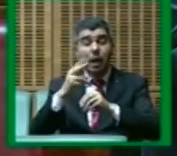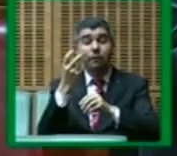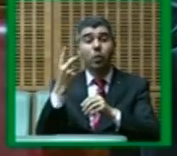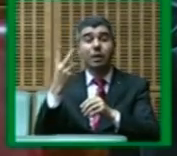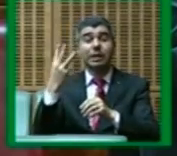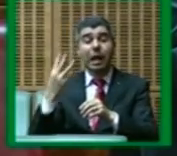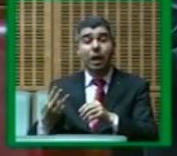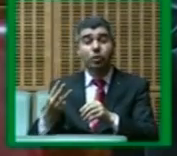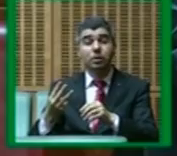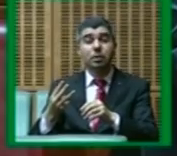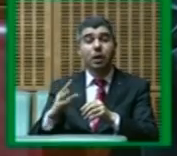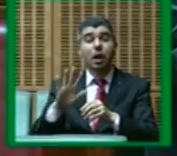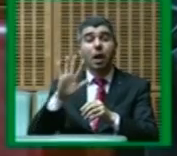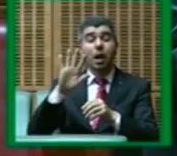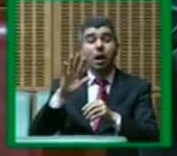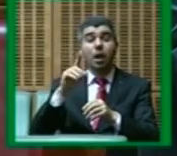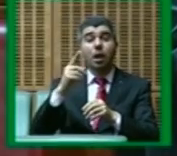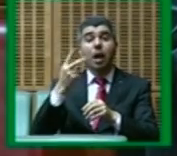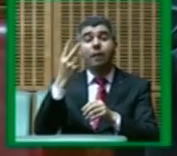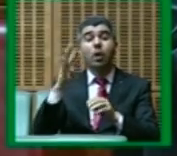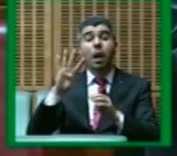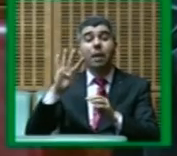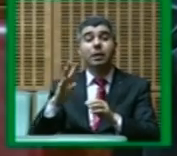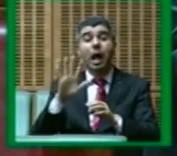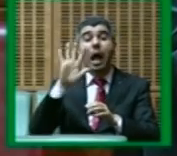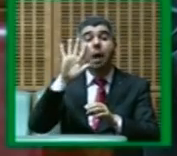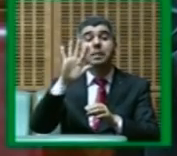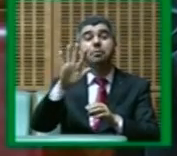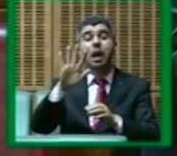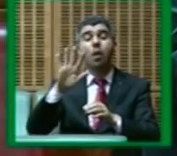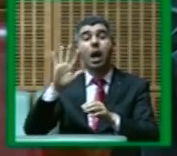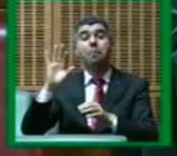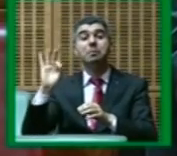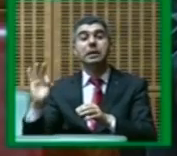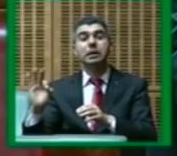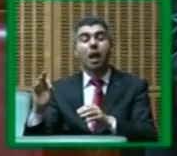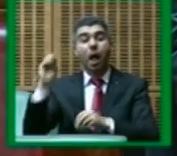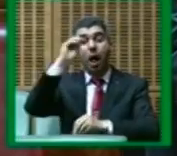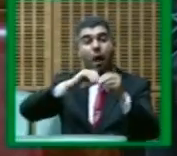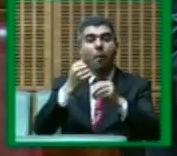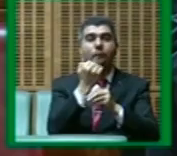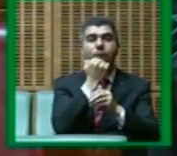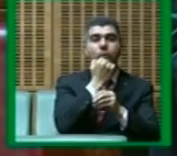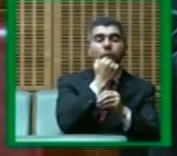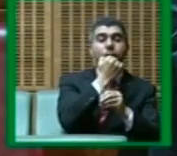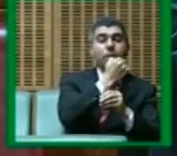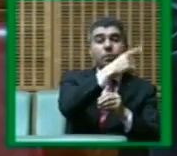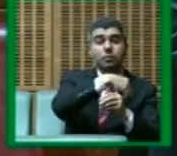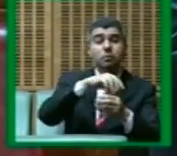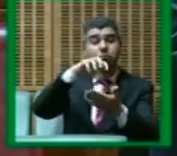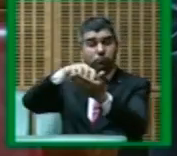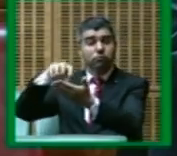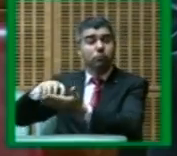في 2014 550 أوديت تدقيق. درنا التغطية لجميع المراكز